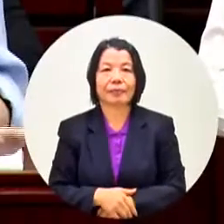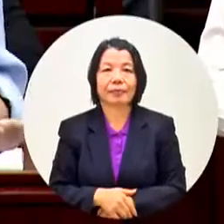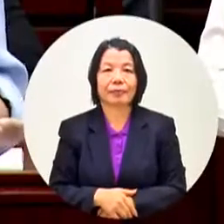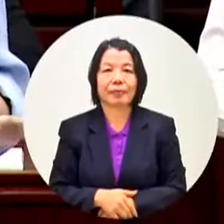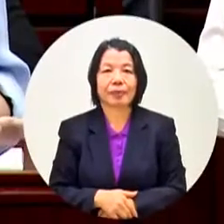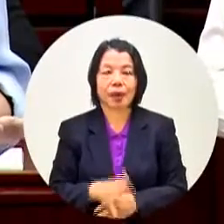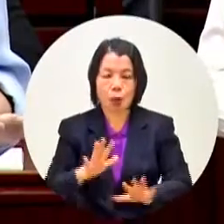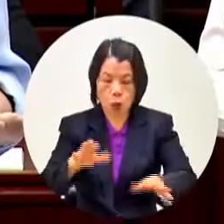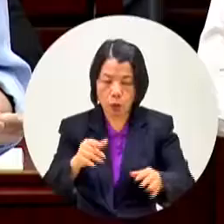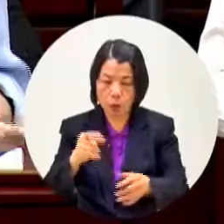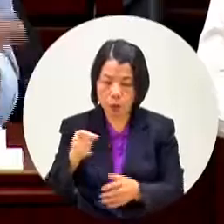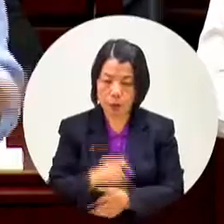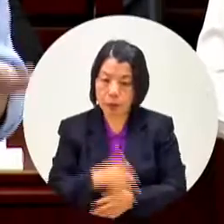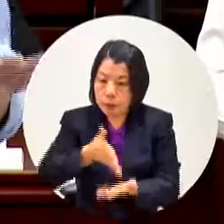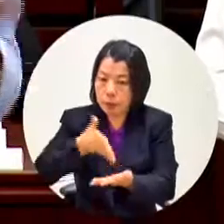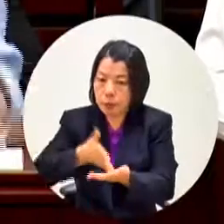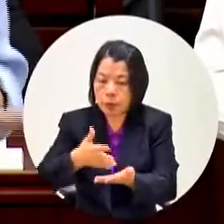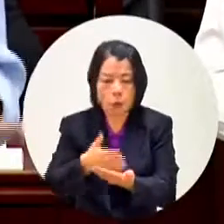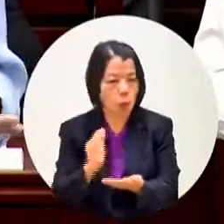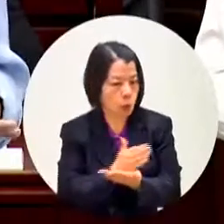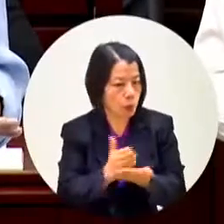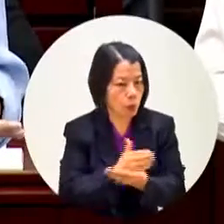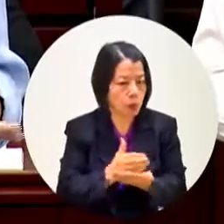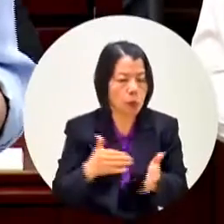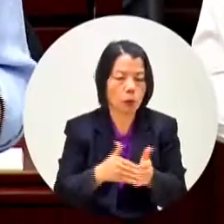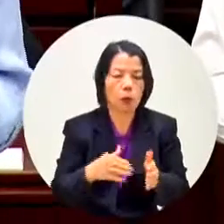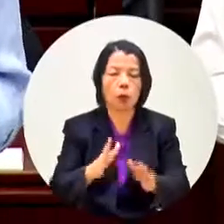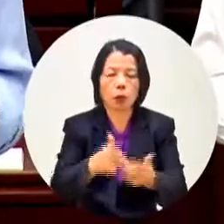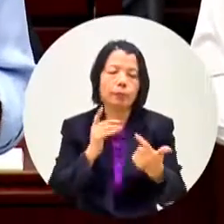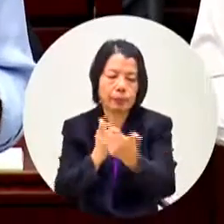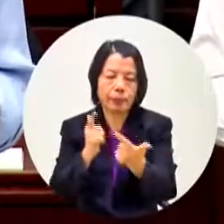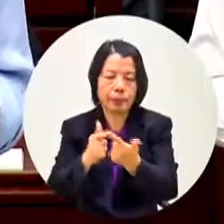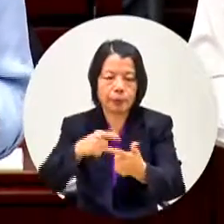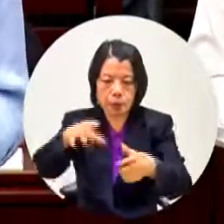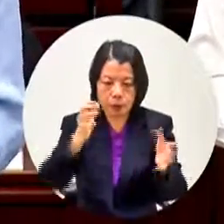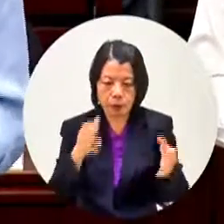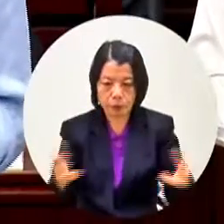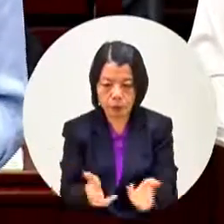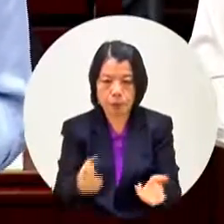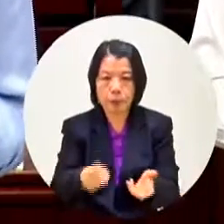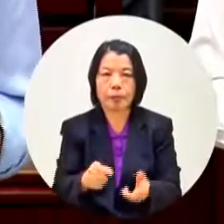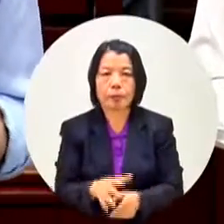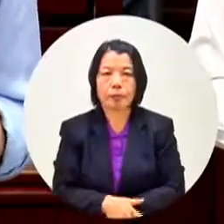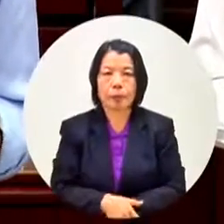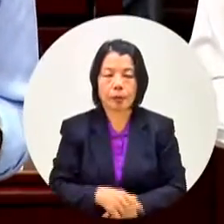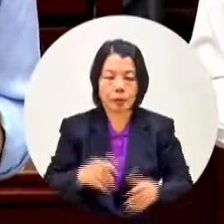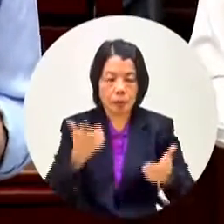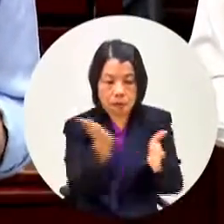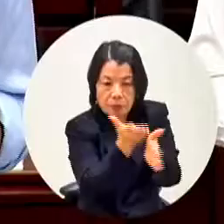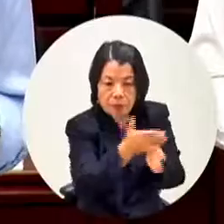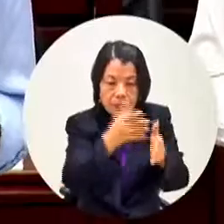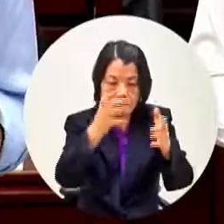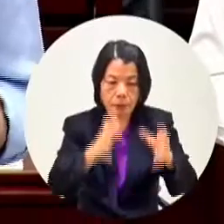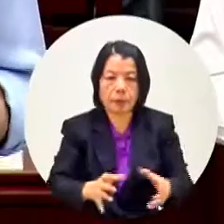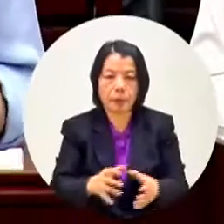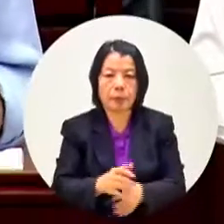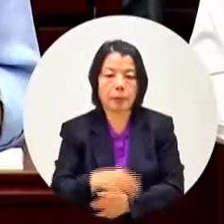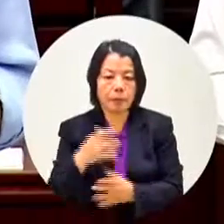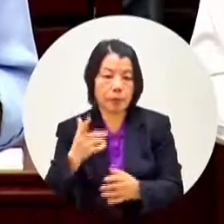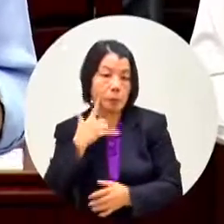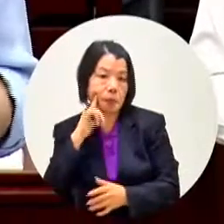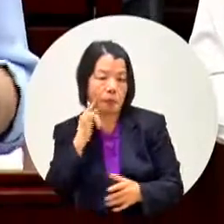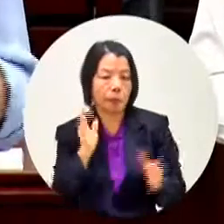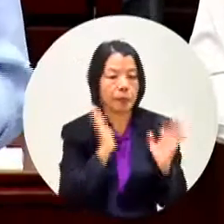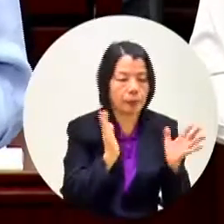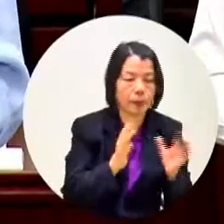第一座亲子第一座宠物好、哦、的示范，好，示范区把它做好做完善好不好？市长，谢谢。 市长请